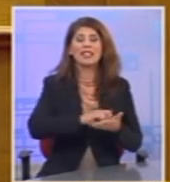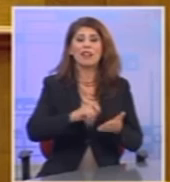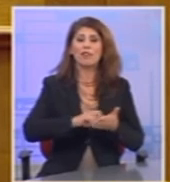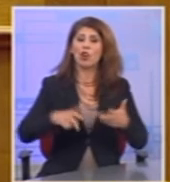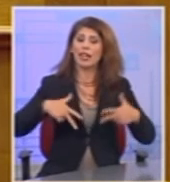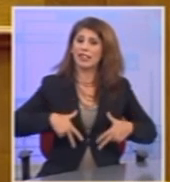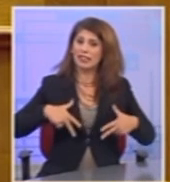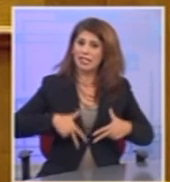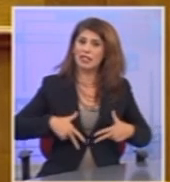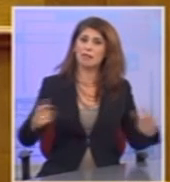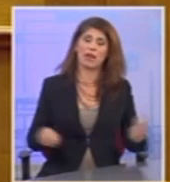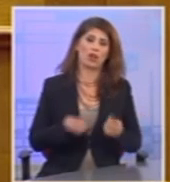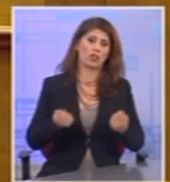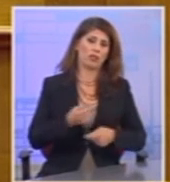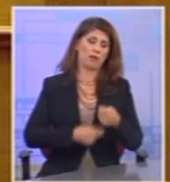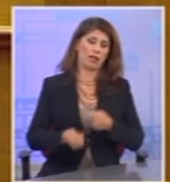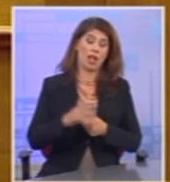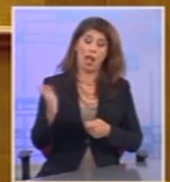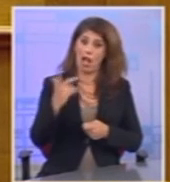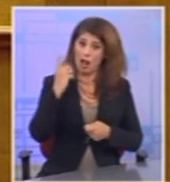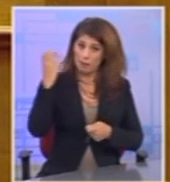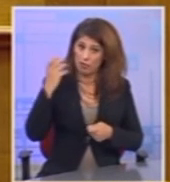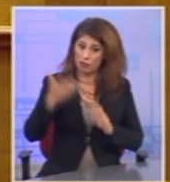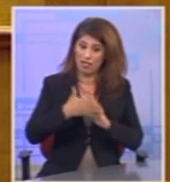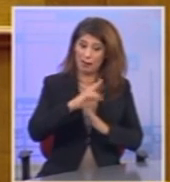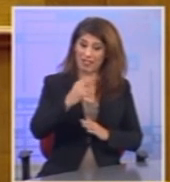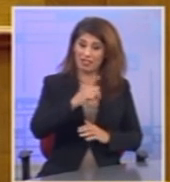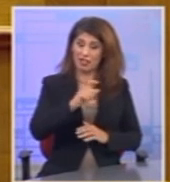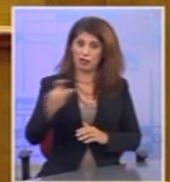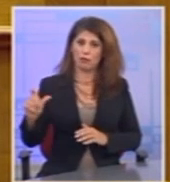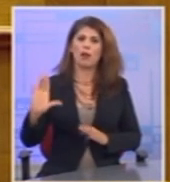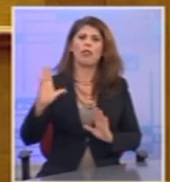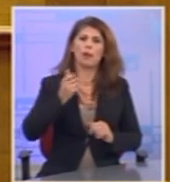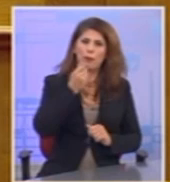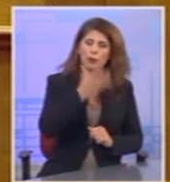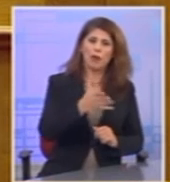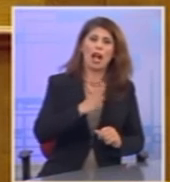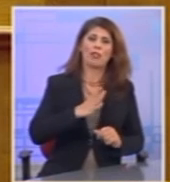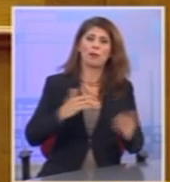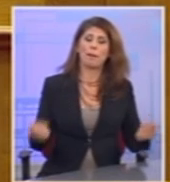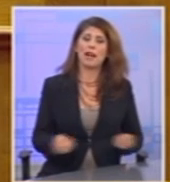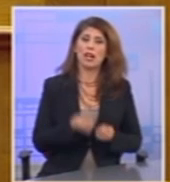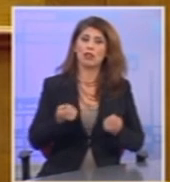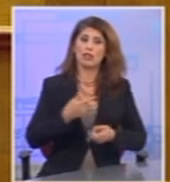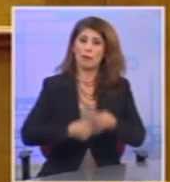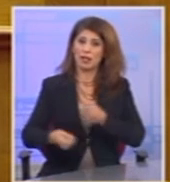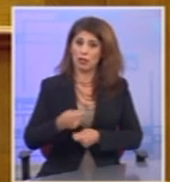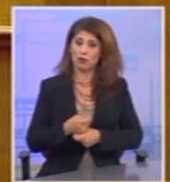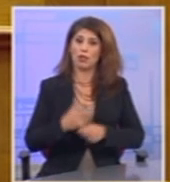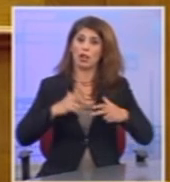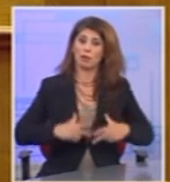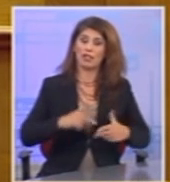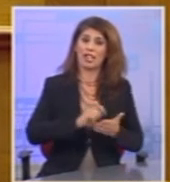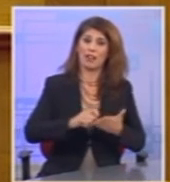και των επιχειρήσεων. Αν υποθέσουμε ότι αυτά τα 15 δις δεν τα σπαταλούσαν οι άνθρωποι της παραγωγής και των επιχειρήσεων για να ικανοποιήσουν